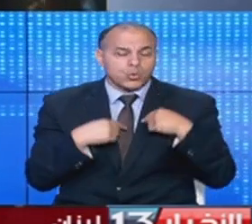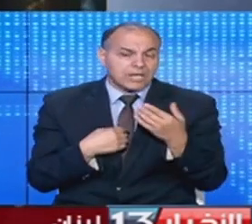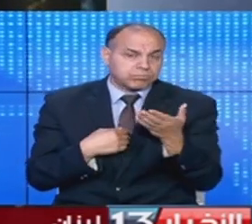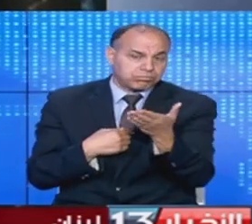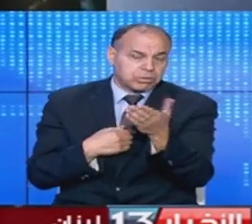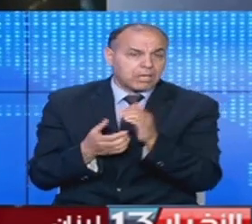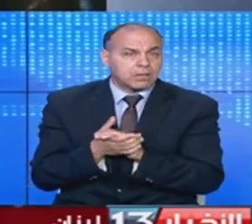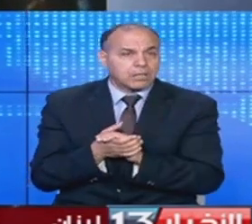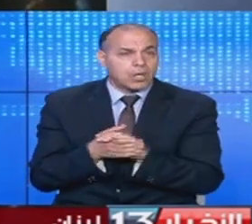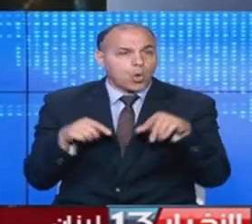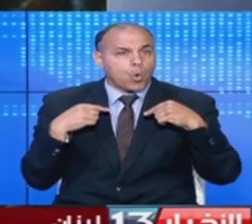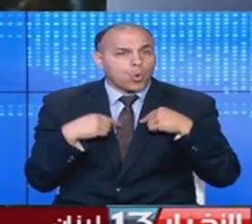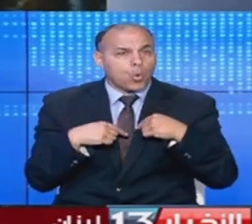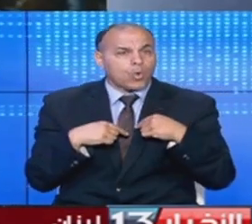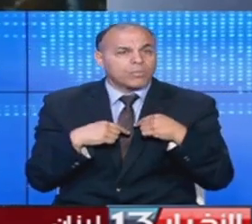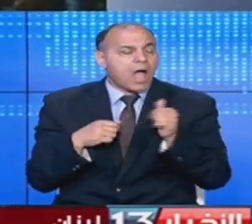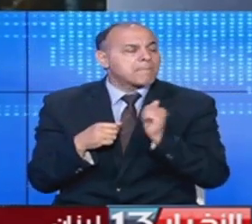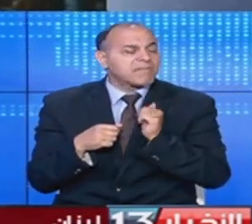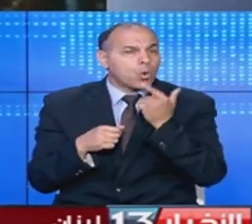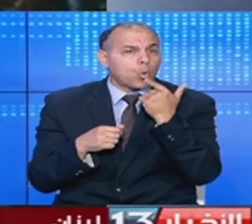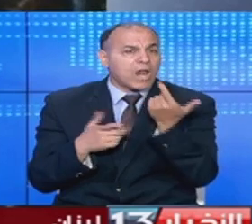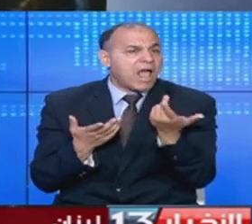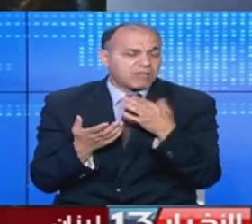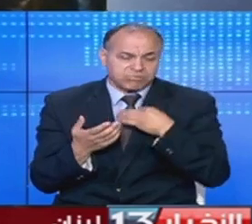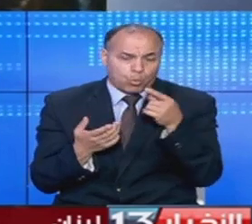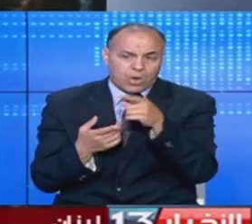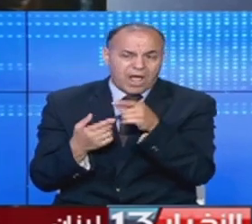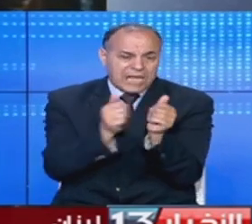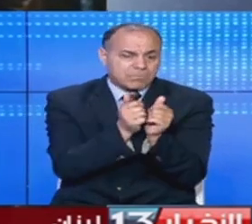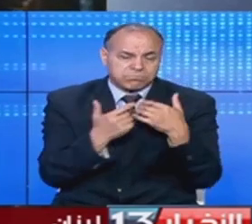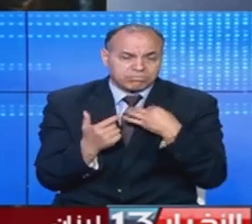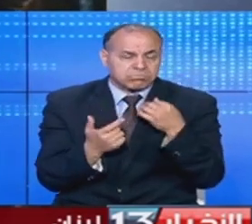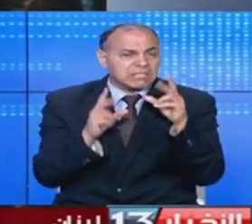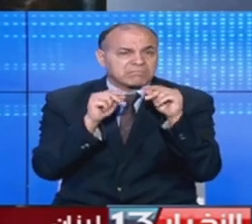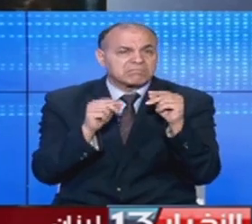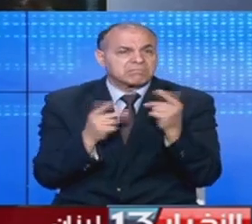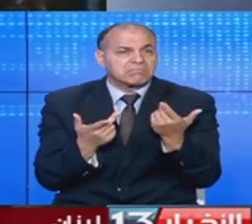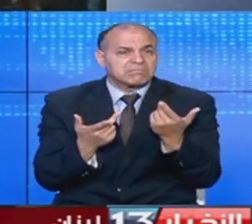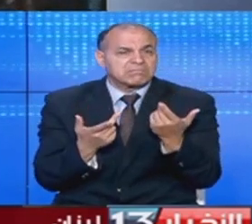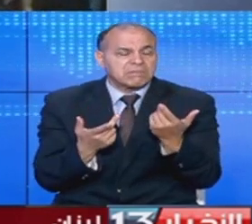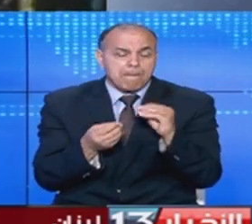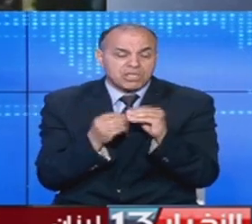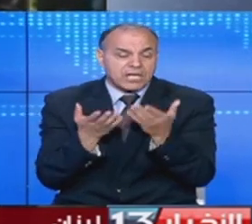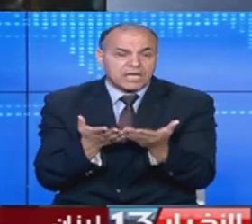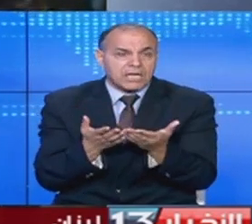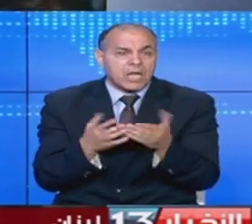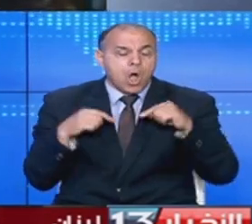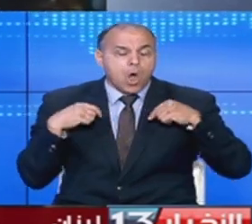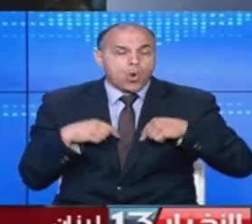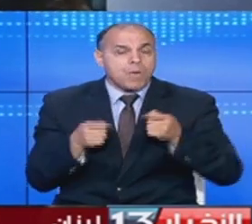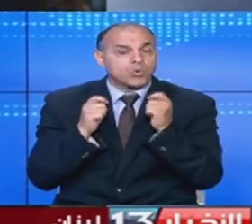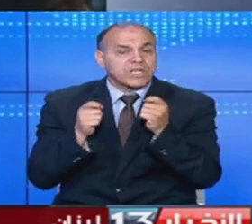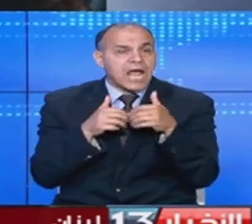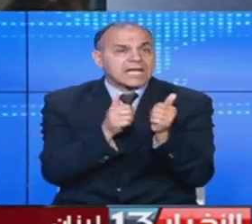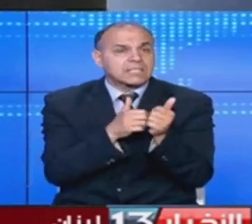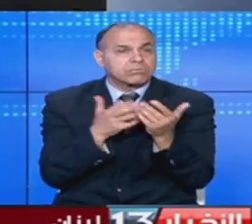وبتجي حكومة تكنوقراط، بس الحكومة التكنوقراطية القادرة تشيل البلد من الأزمة اللي هو فيه. الحكومة السياسية